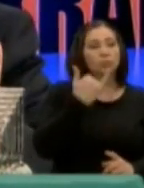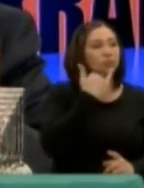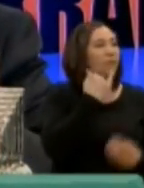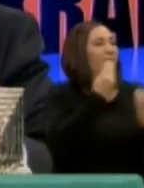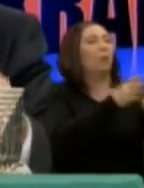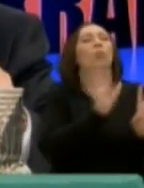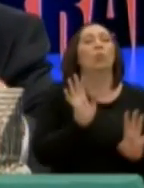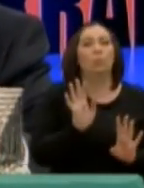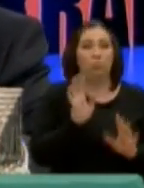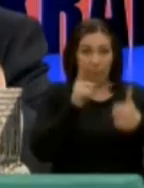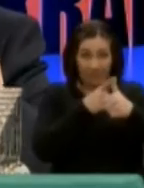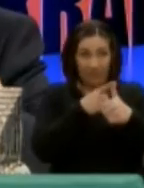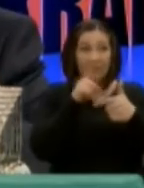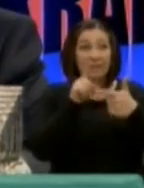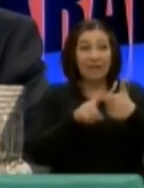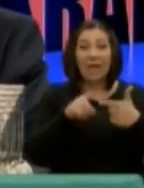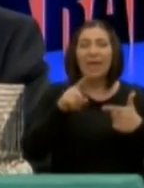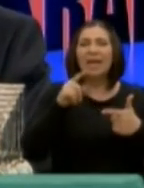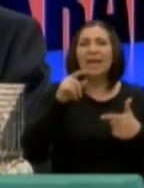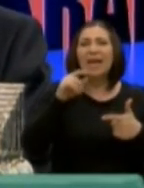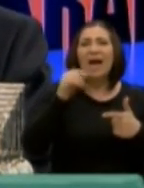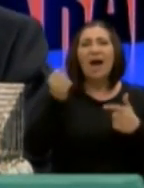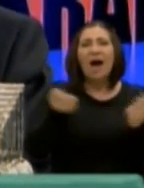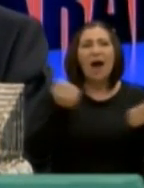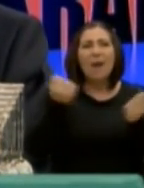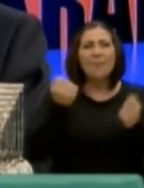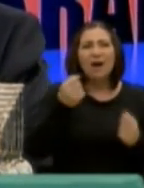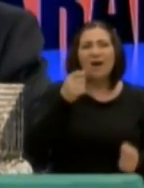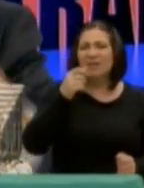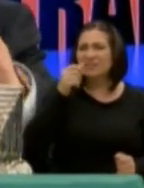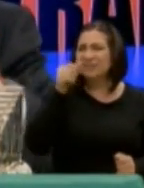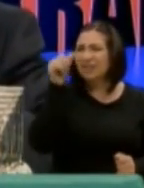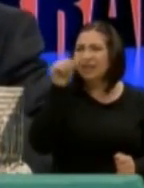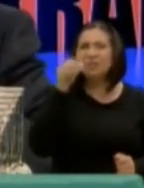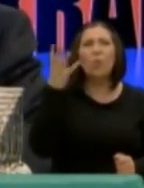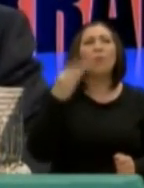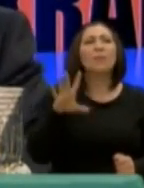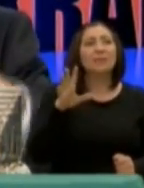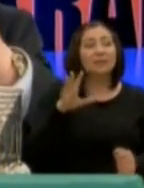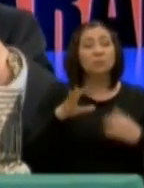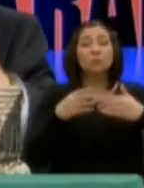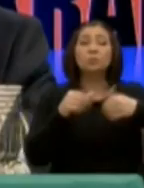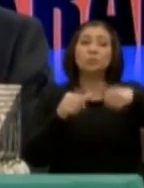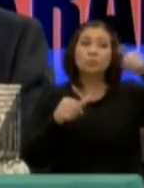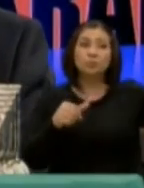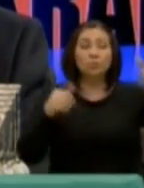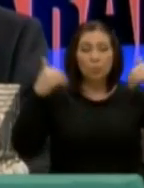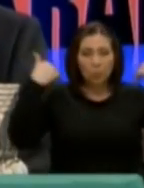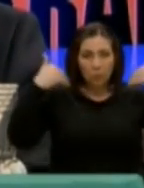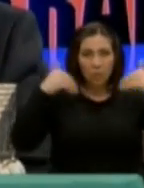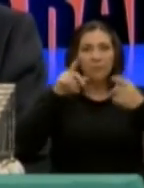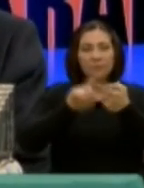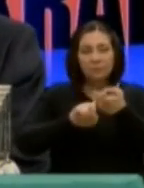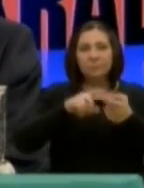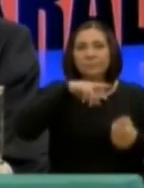bir. Bunu egzoz gazının girmediği, ayak basmamış otlardan beslenen şeyin dediği gibi üstadımın koyun ve keçi sütünden